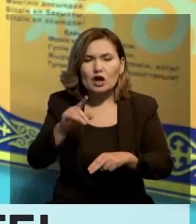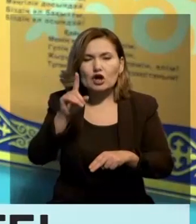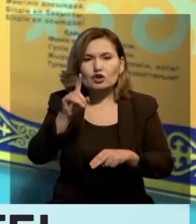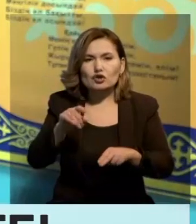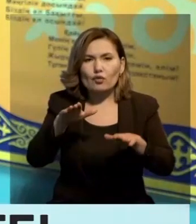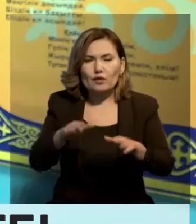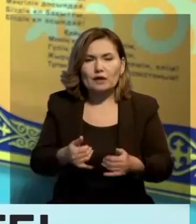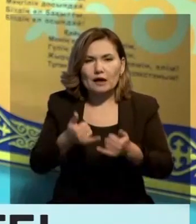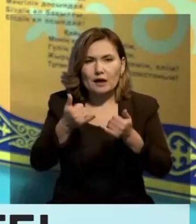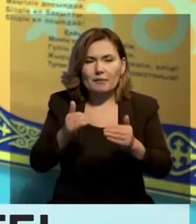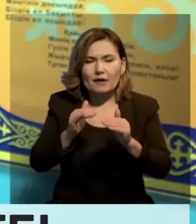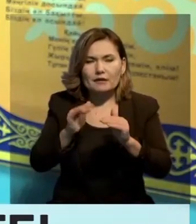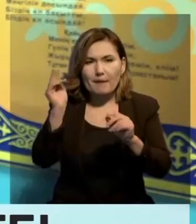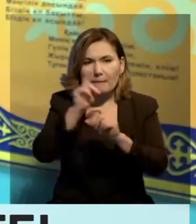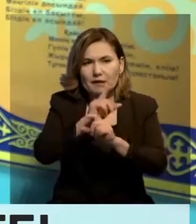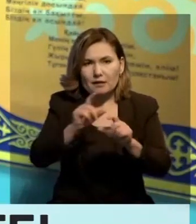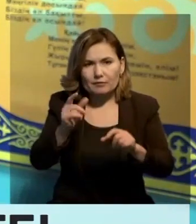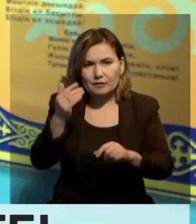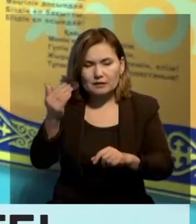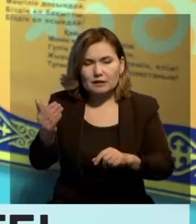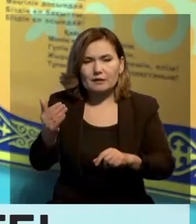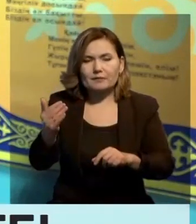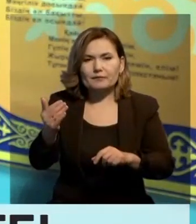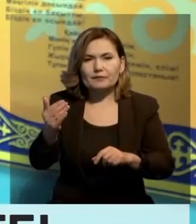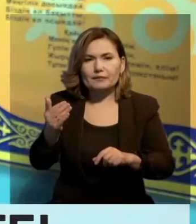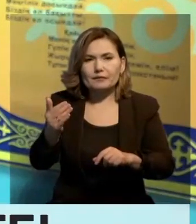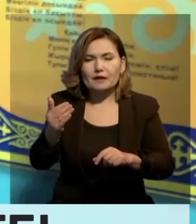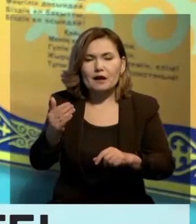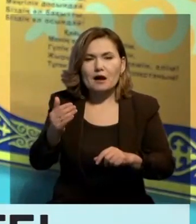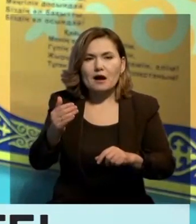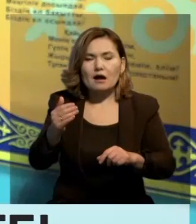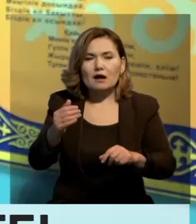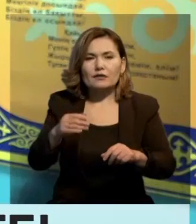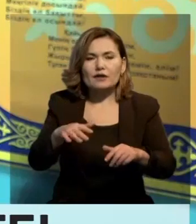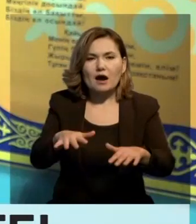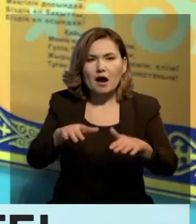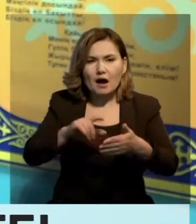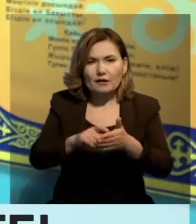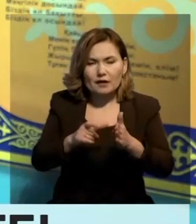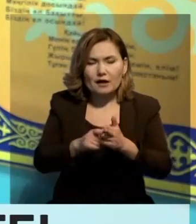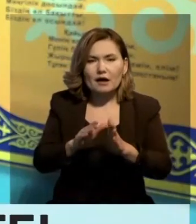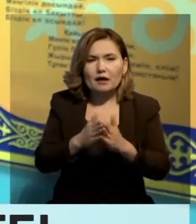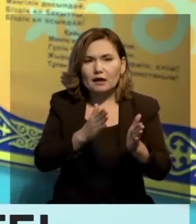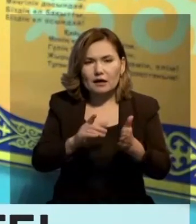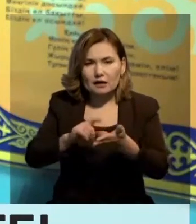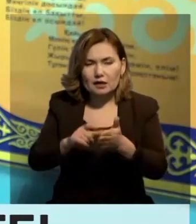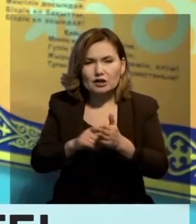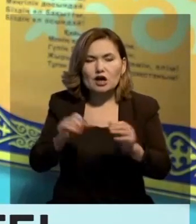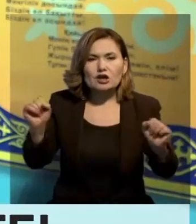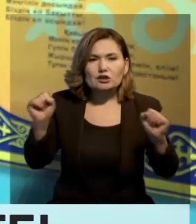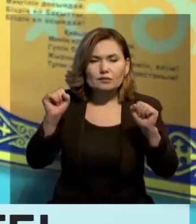арналған мектебімізде акт залы, кітапхана, спорт